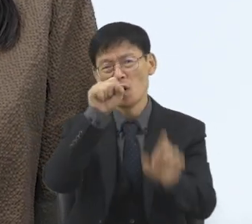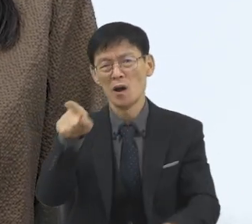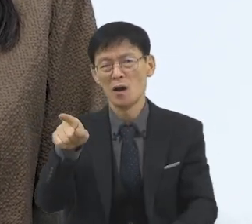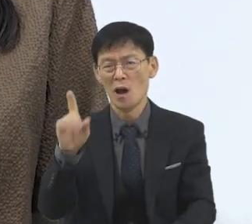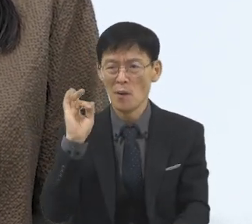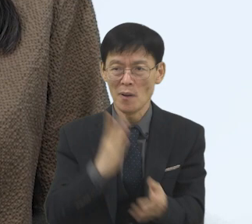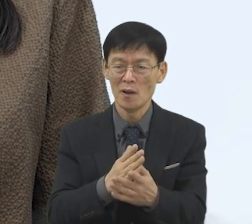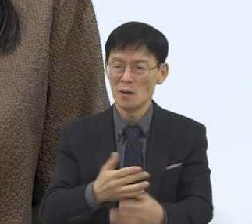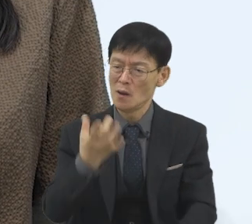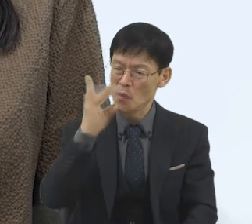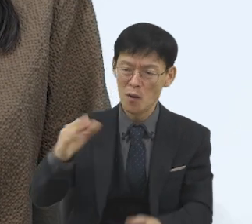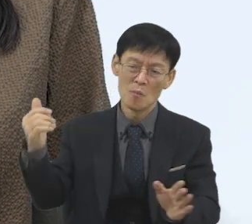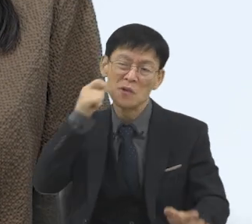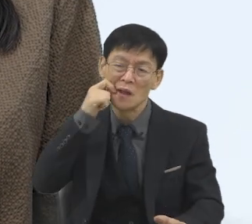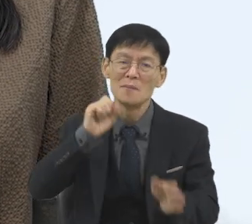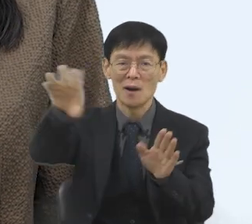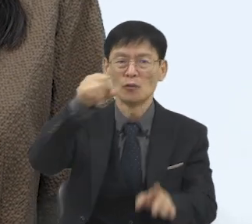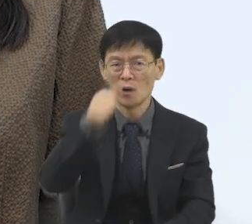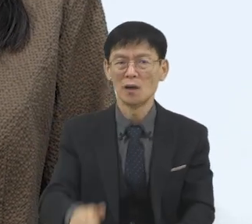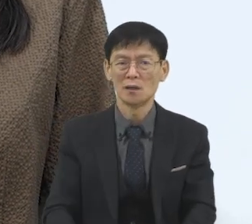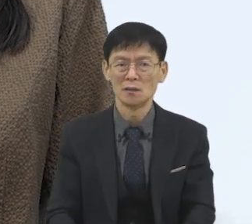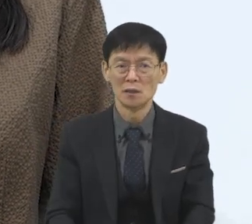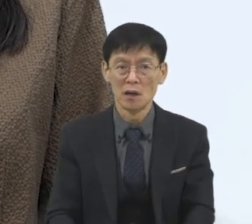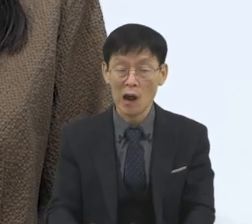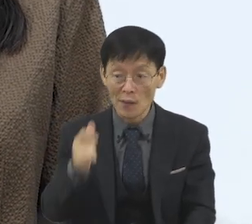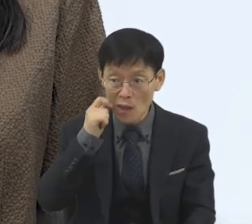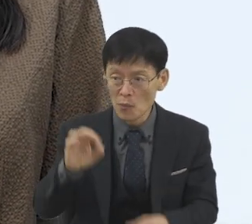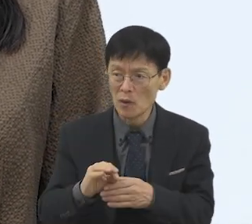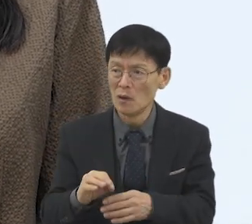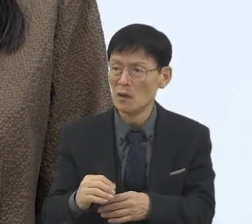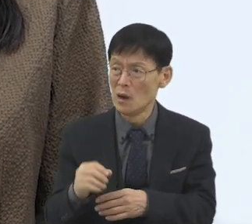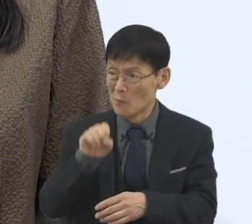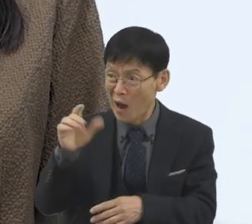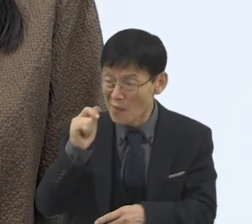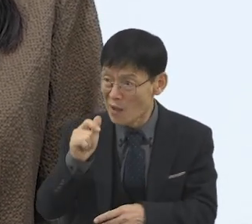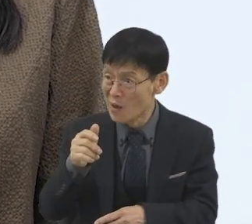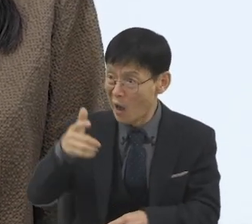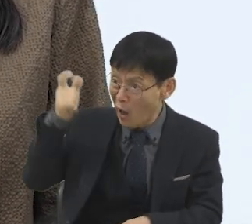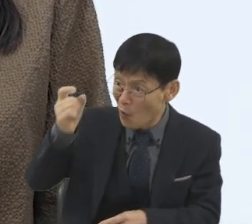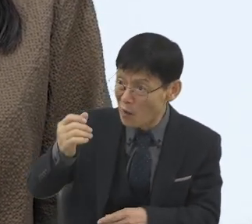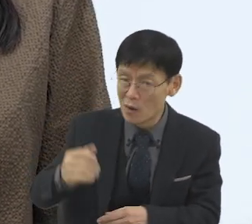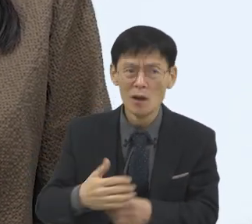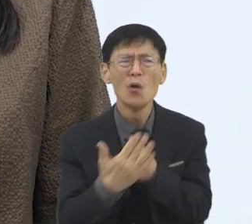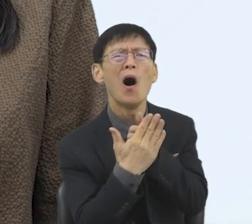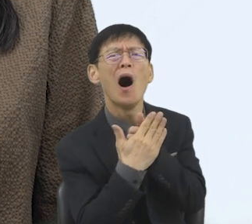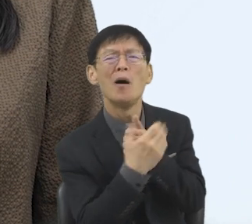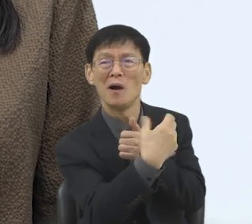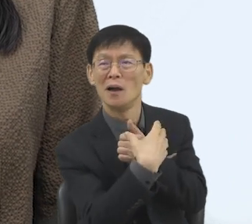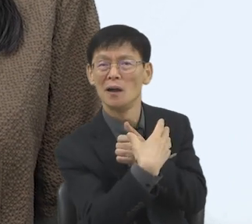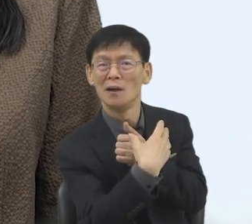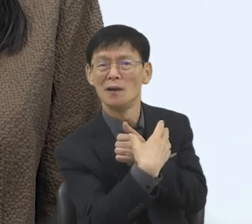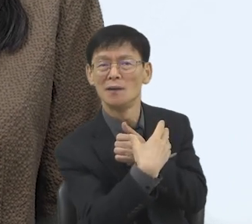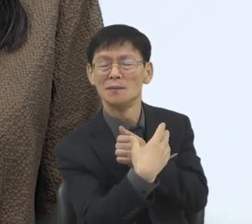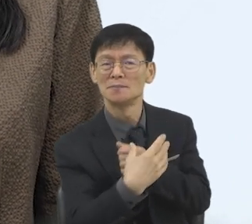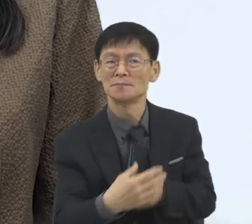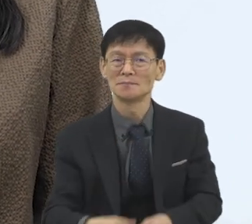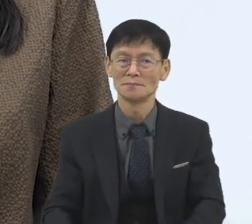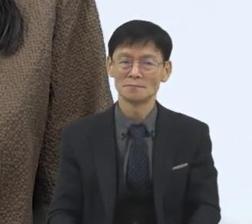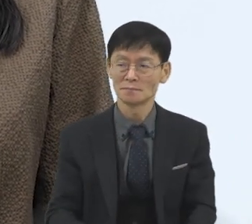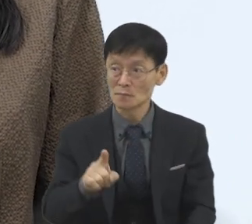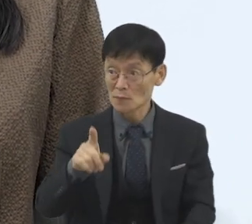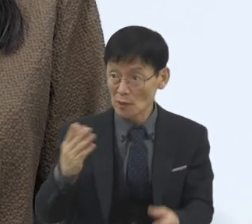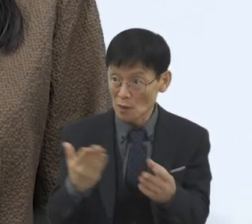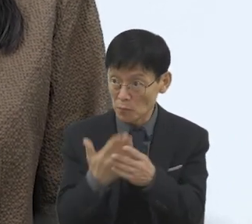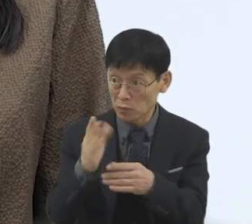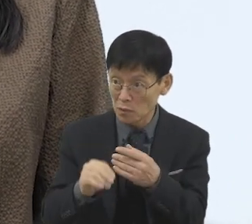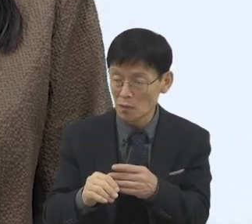말하고 단호하게 거절해야 합니다. 그래도 안 될 땐 주위 사람들에게 도움을 요청해야 합니다. 그리고